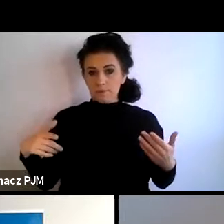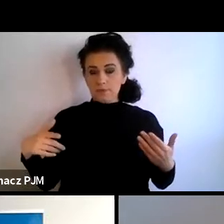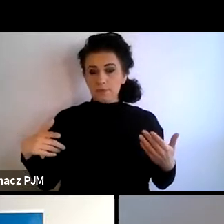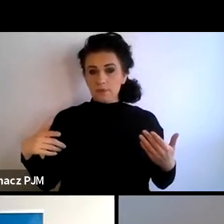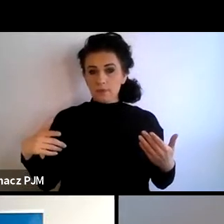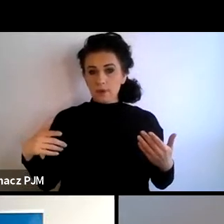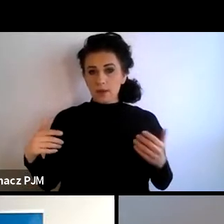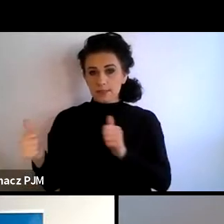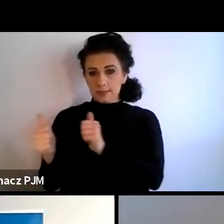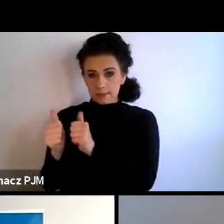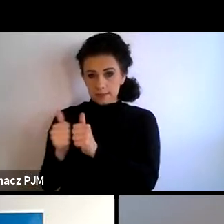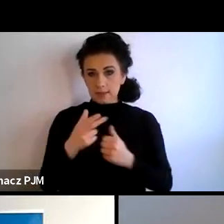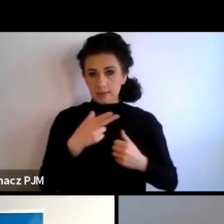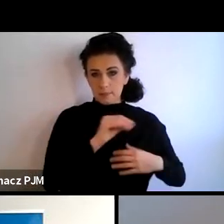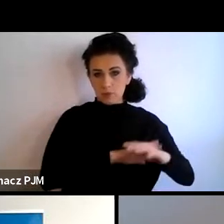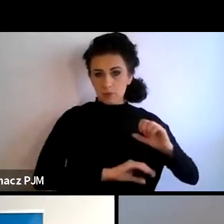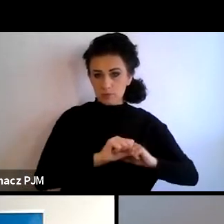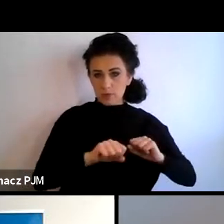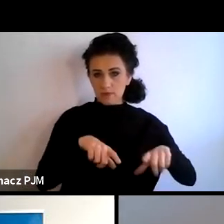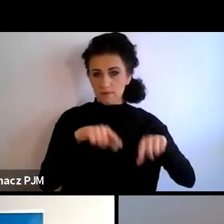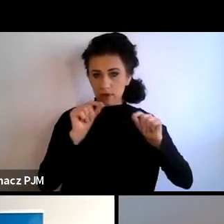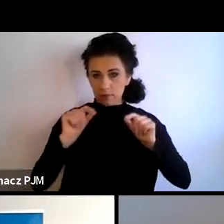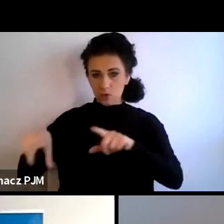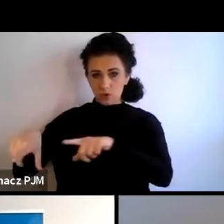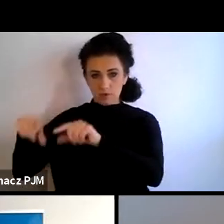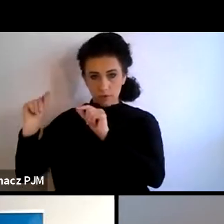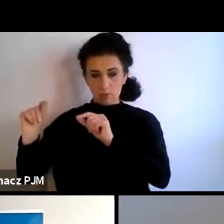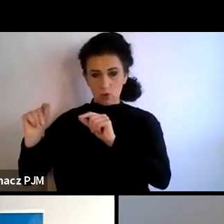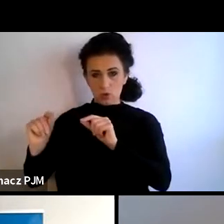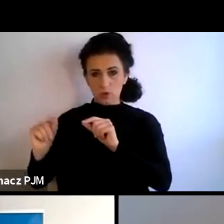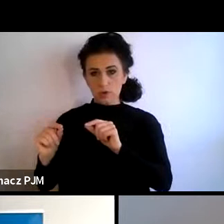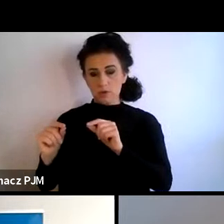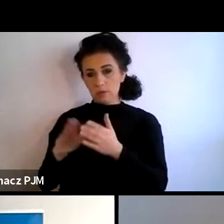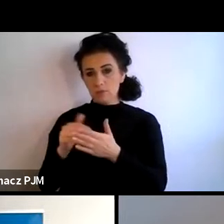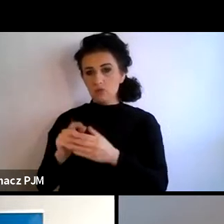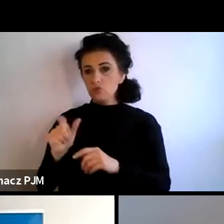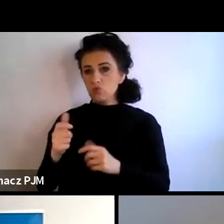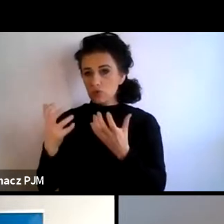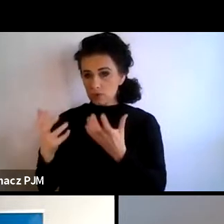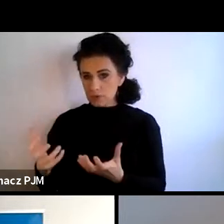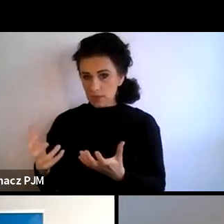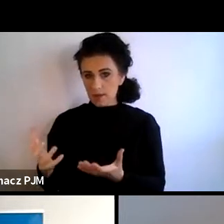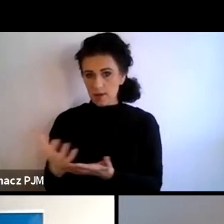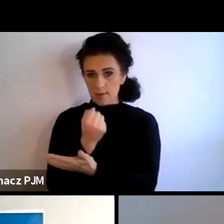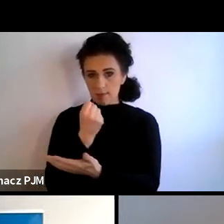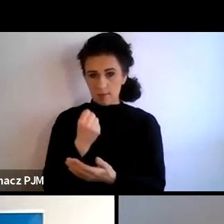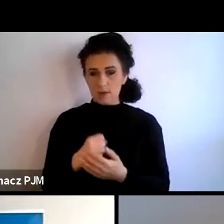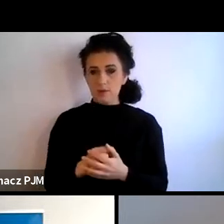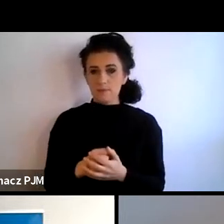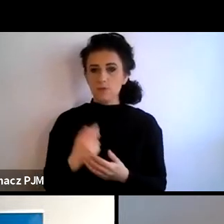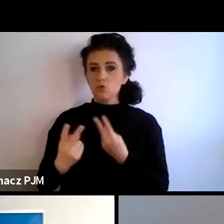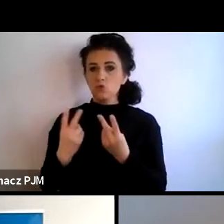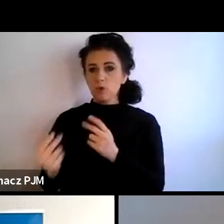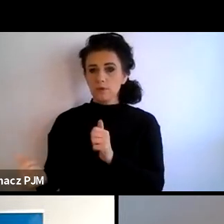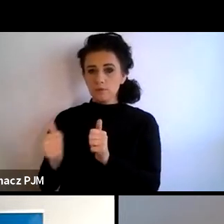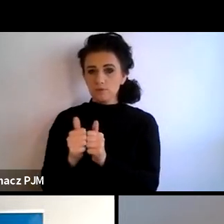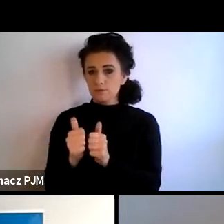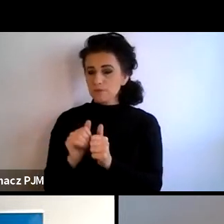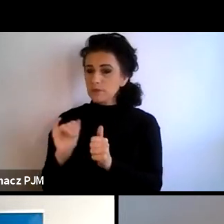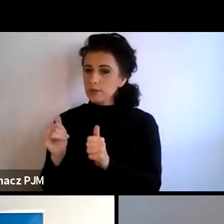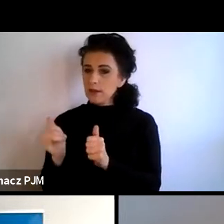współpracy. Nie ze względu na lekkość tej pracy, tylko na względu właśnie na to, jak ta